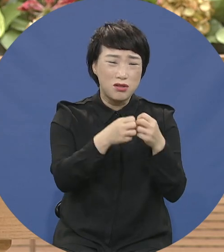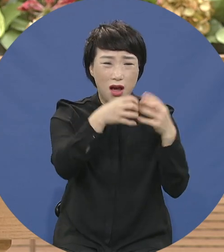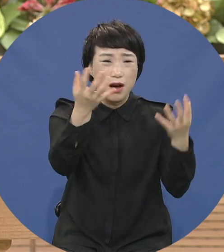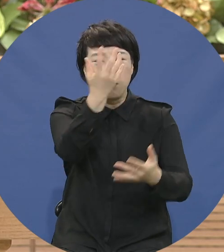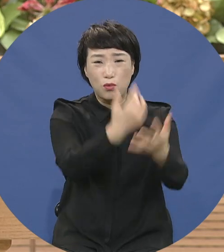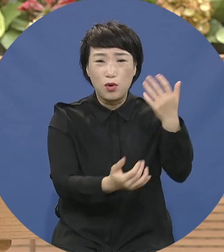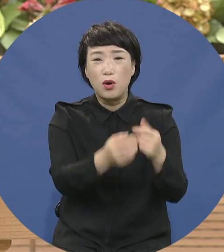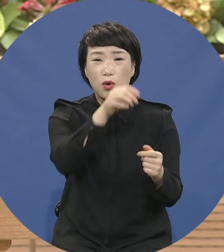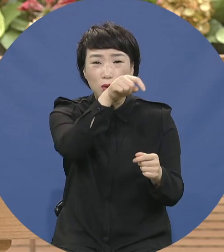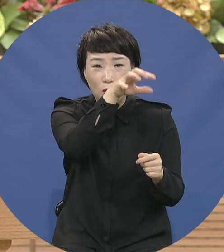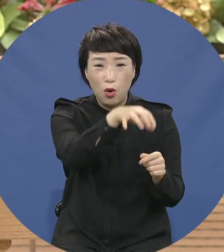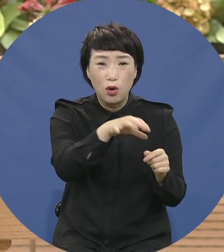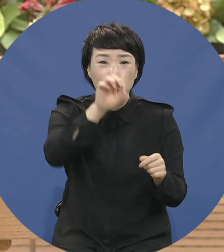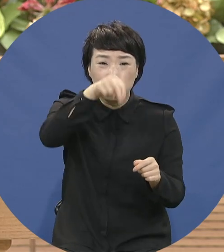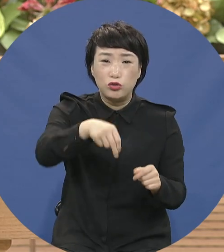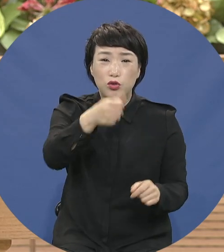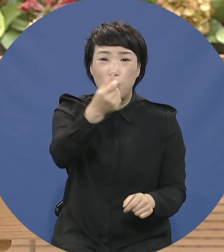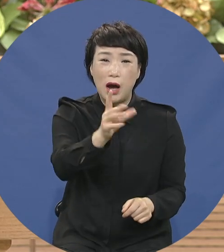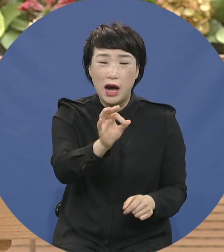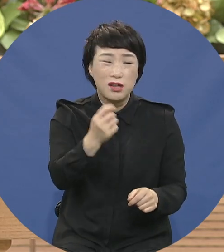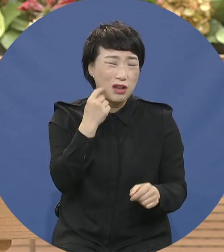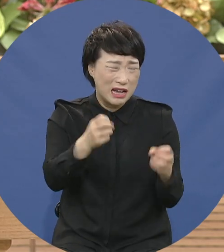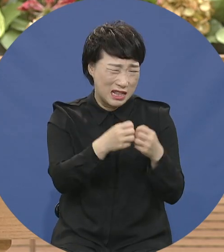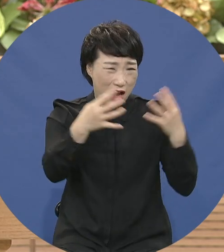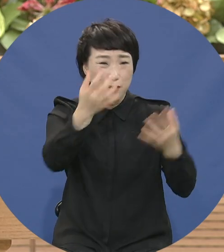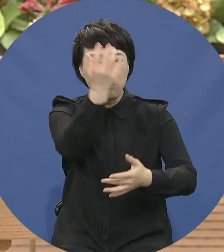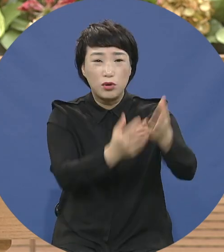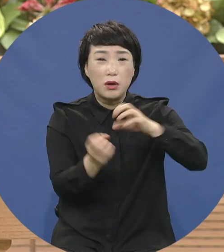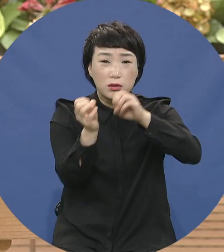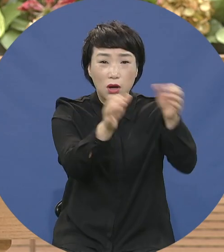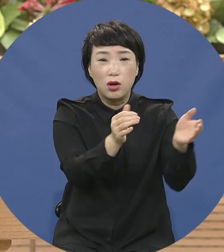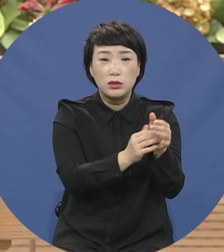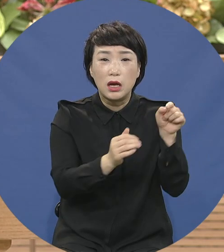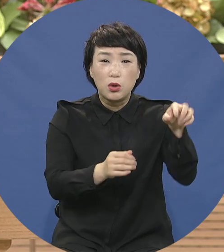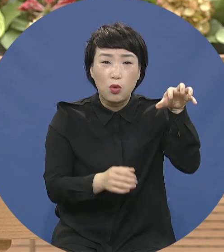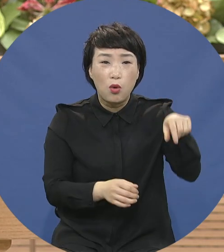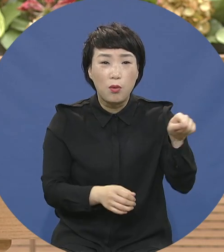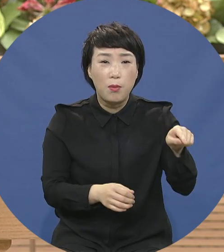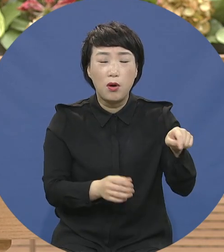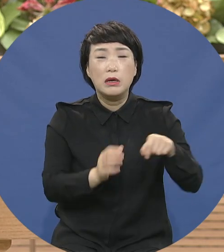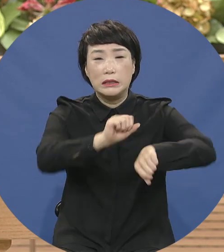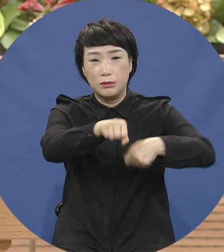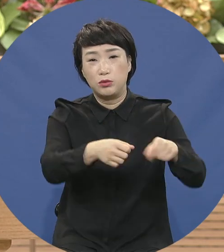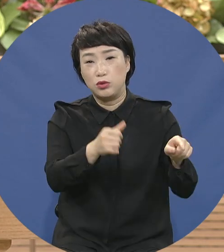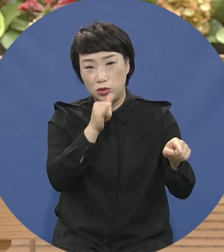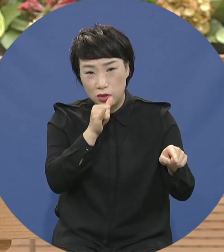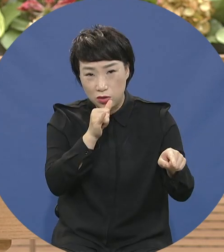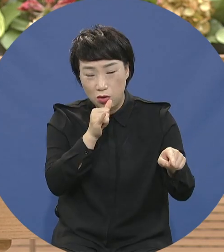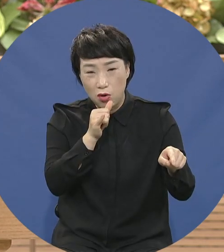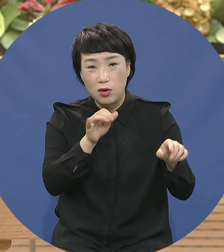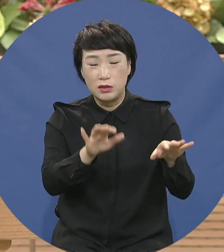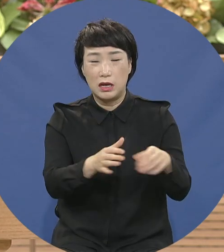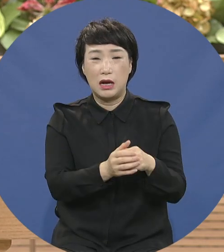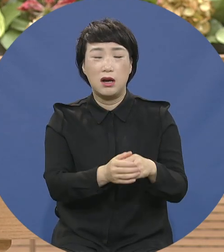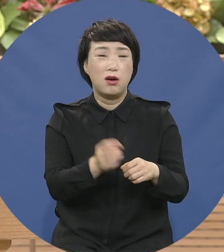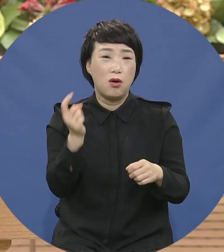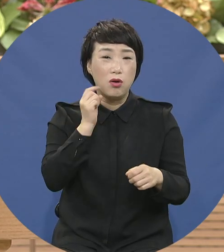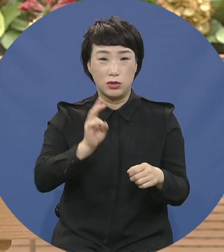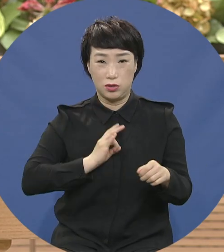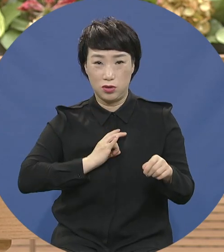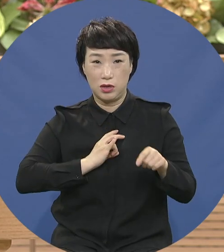불못, 유황 불못에 던지우니 거기는 짐승도